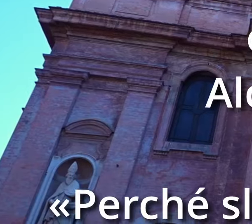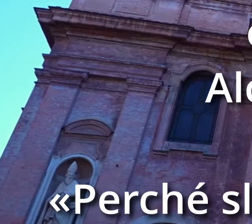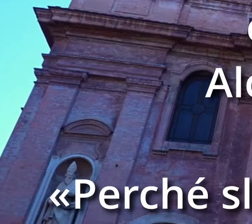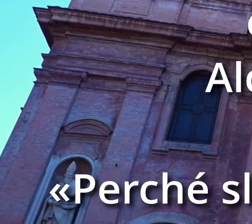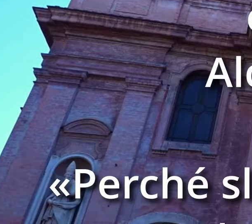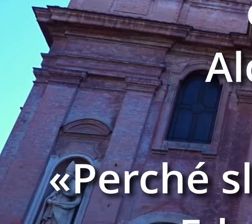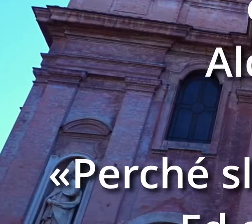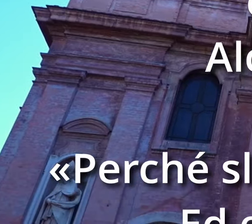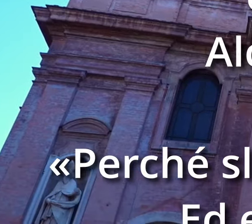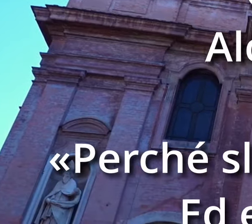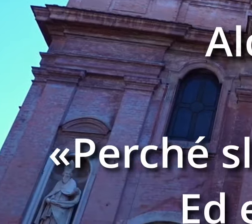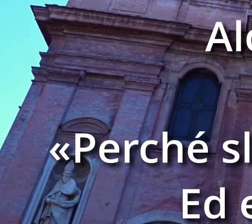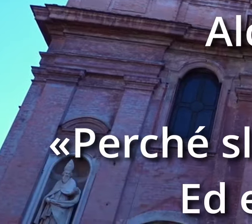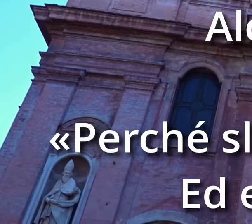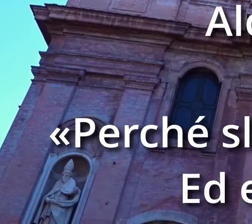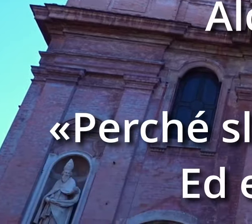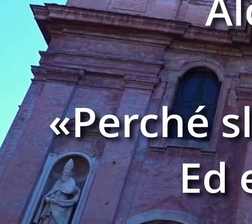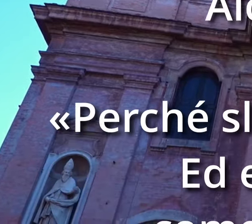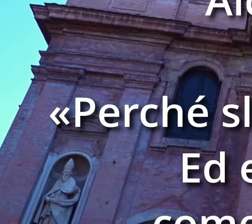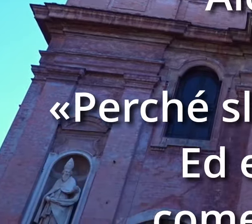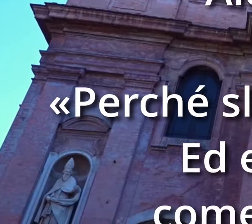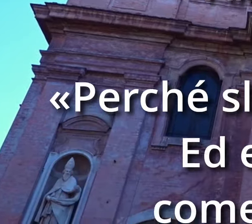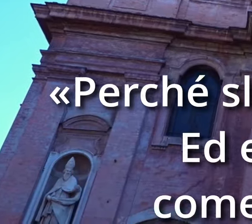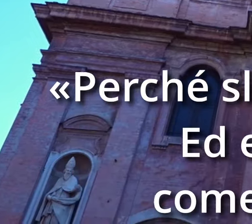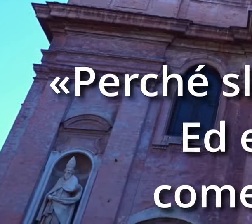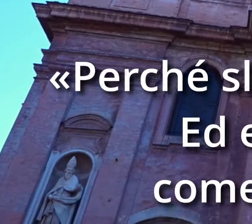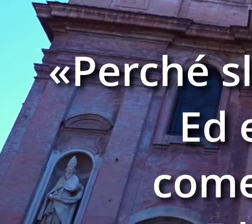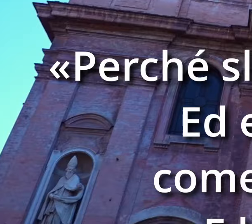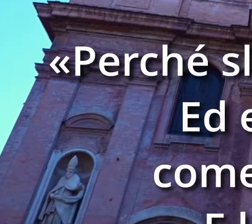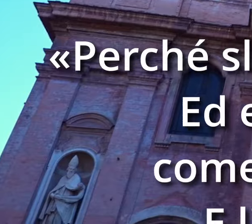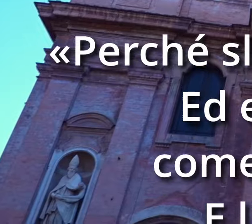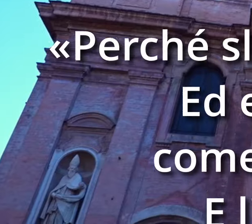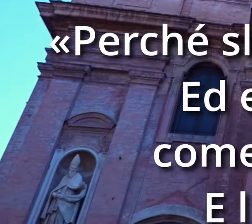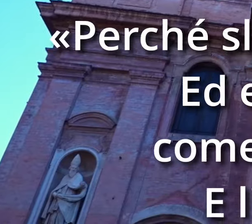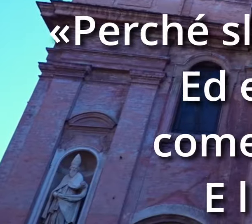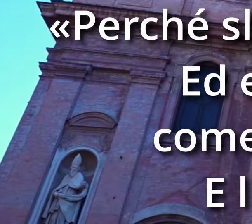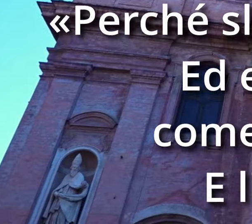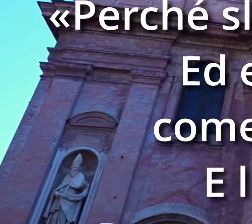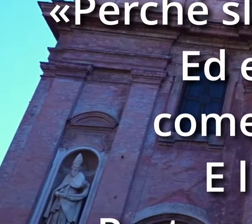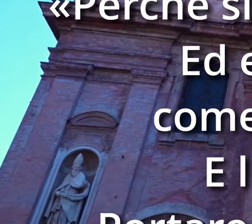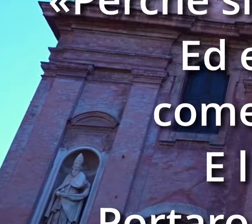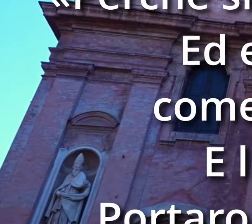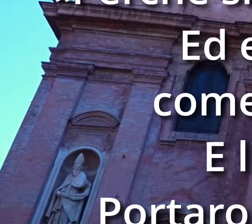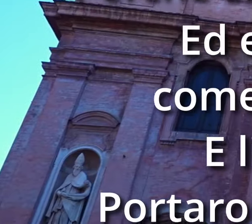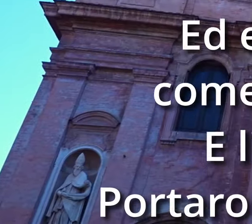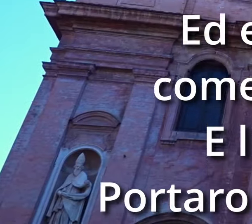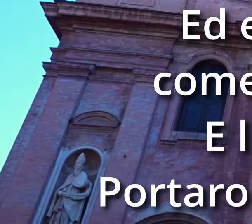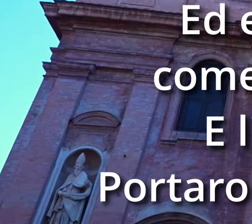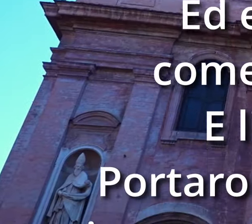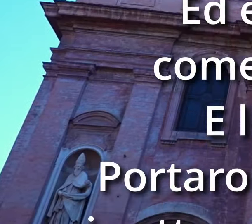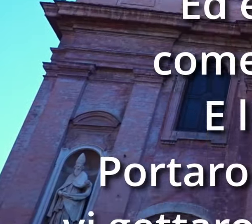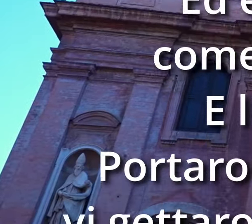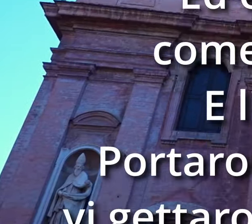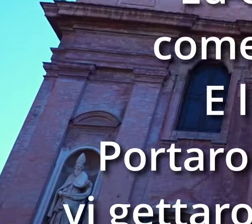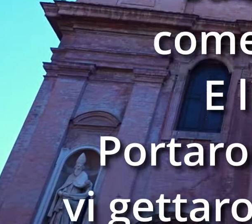presenti dissero loro perché slegate questo puledro essi risposero loro come aveva detto Gesù